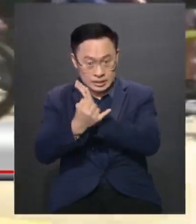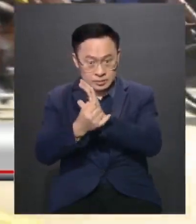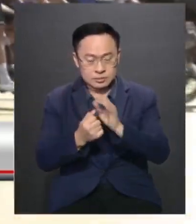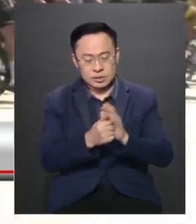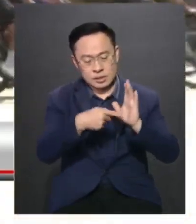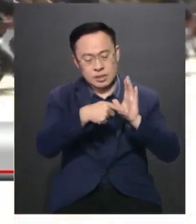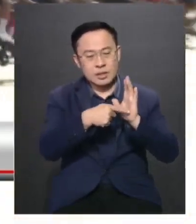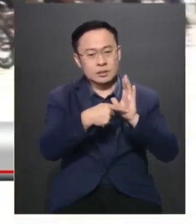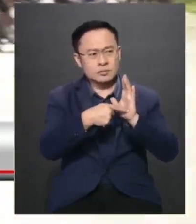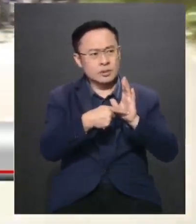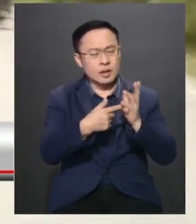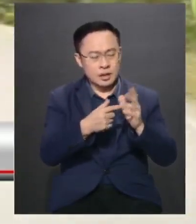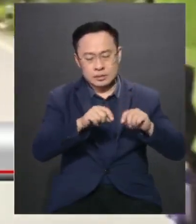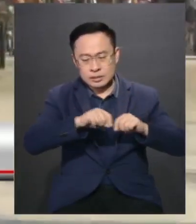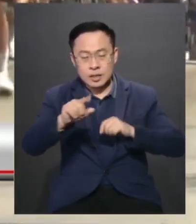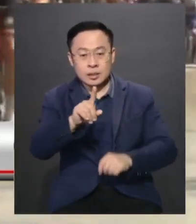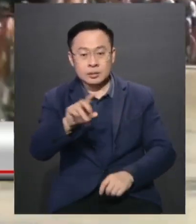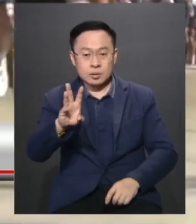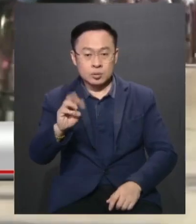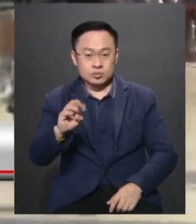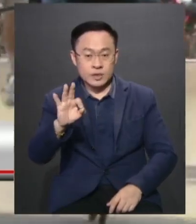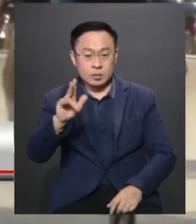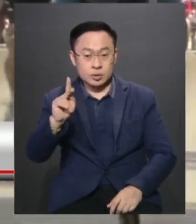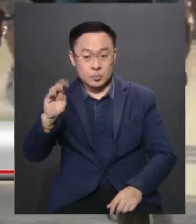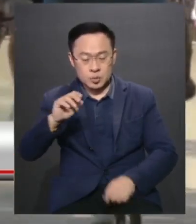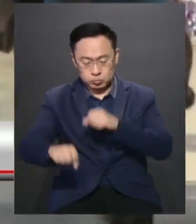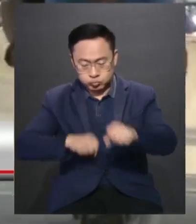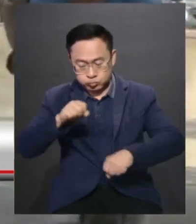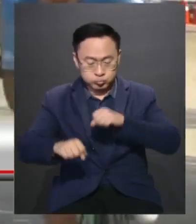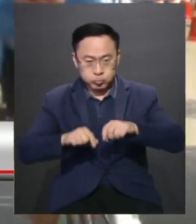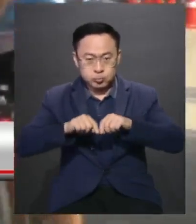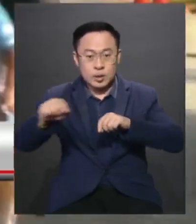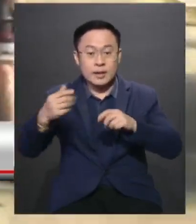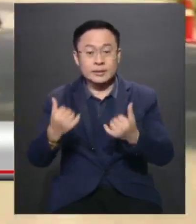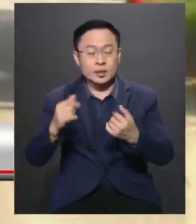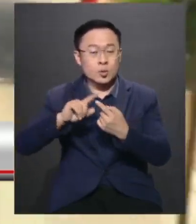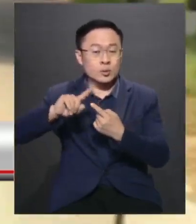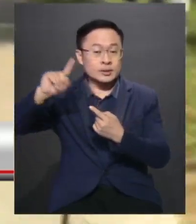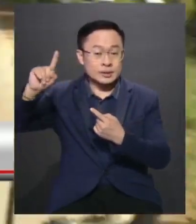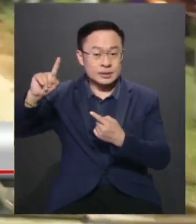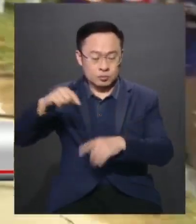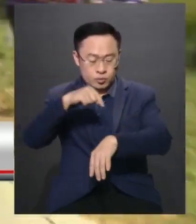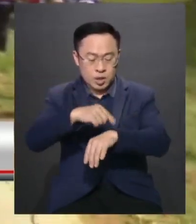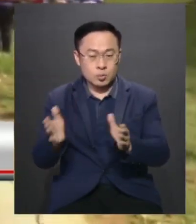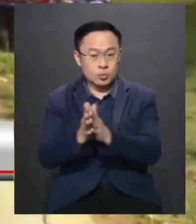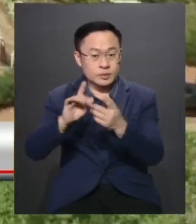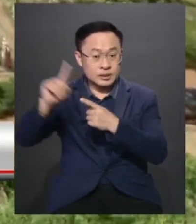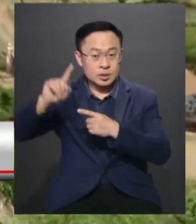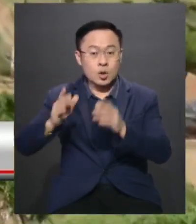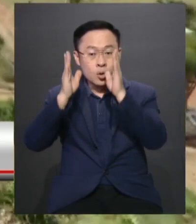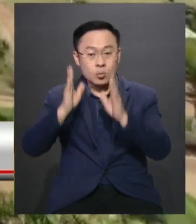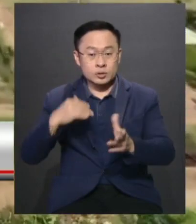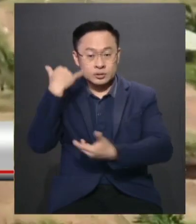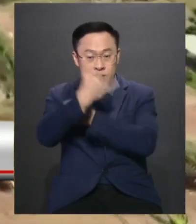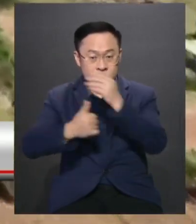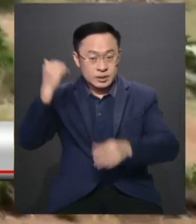ด169กิโลเมตรค่ะผลปรากฏว่าการแข่งขันในสเตจนี้นะคะเป็นจางคยองกูค่ะนักปั่นทีมชาติเกาหลีใต้